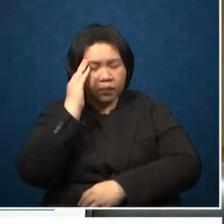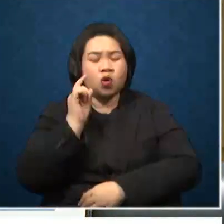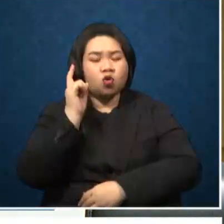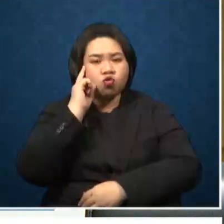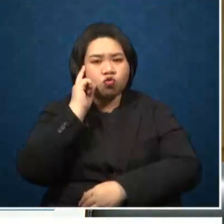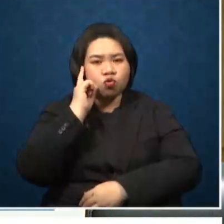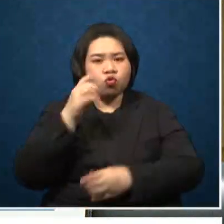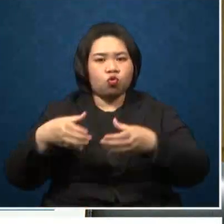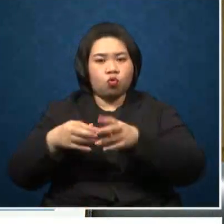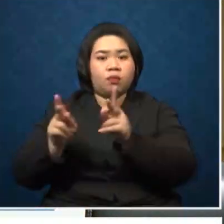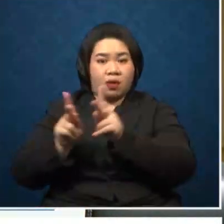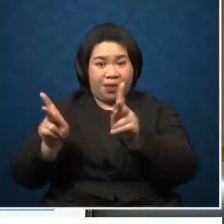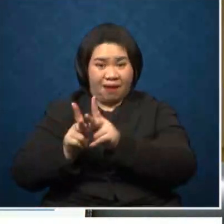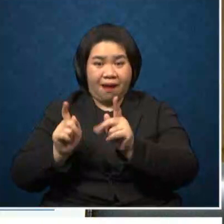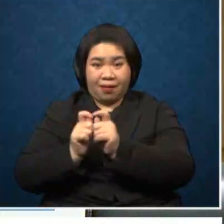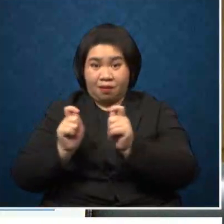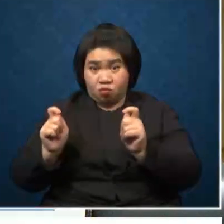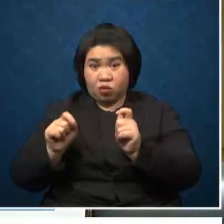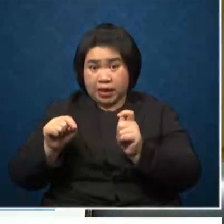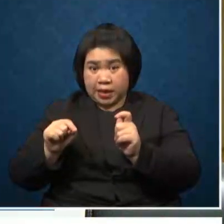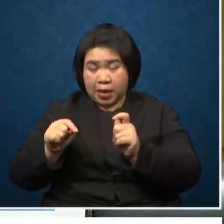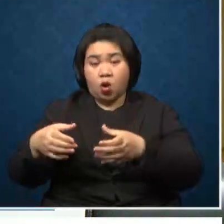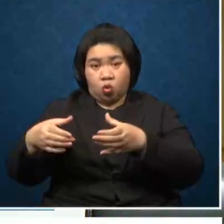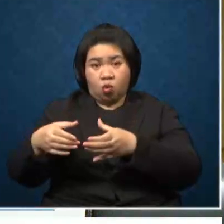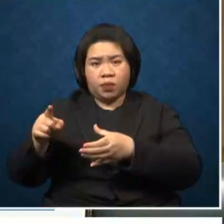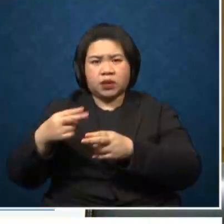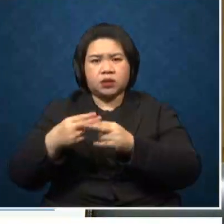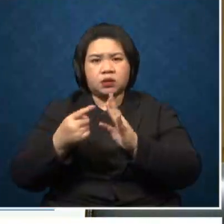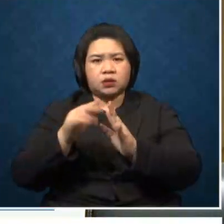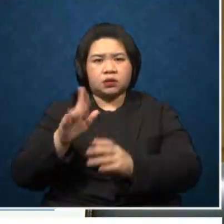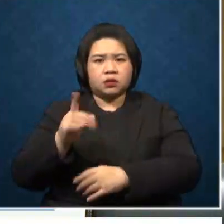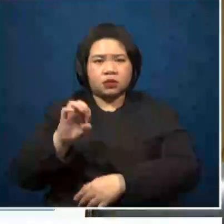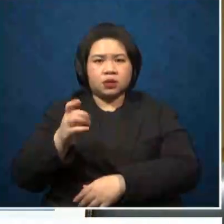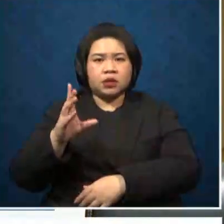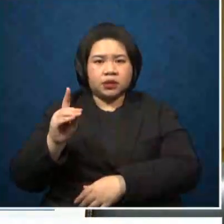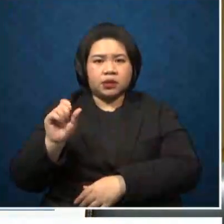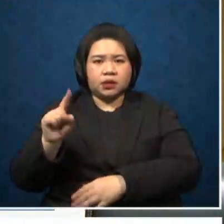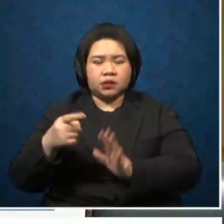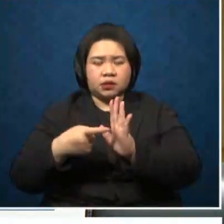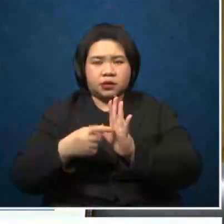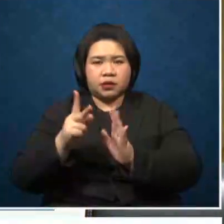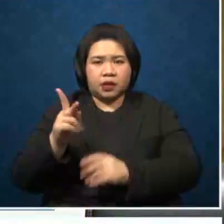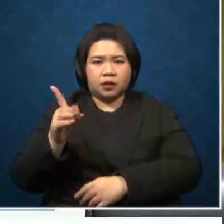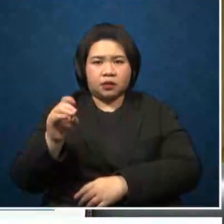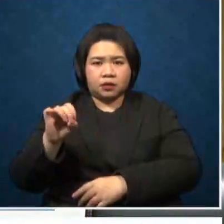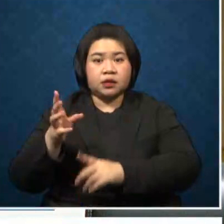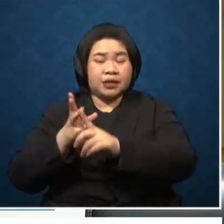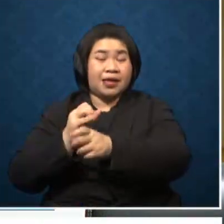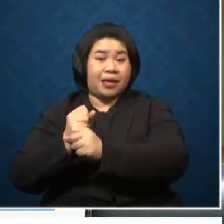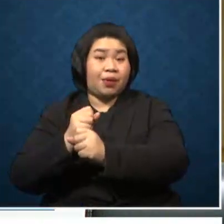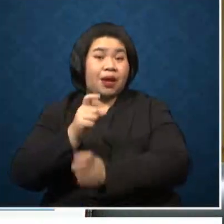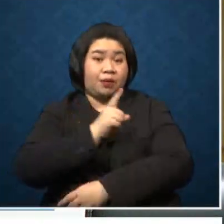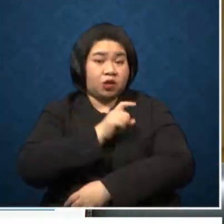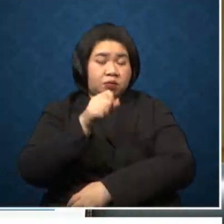ใจว่าในกันมาธิการหรืออนุกรรมาธิการชุดที่ท่านเทิดศักดิ์กับประเทศขออนุญาตเอ่ยนามเป็นประธานอยู่เนี่ยจะมี